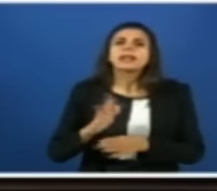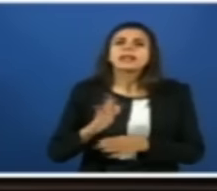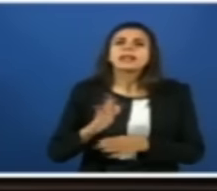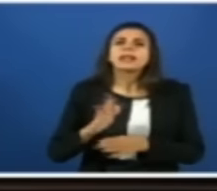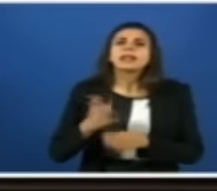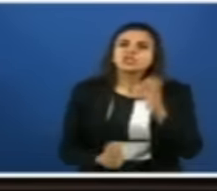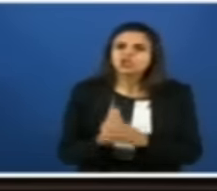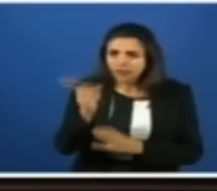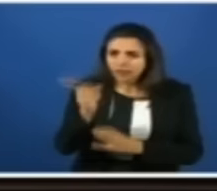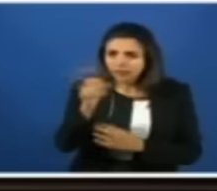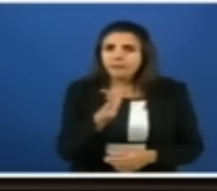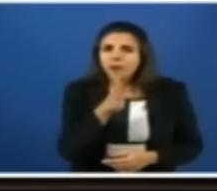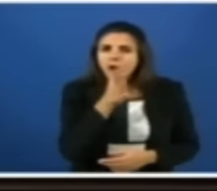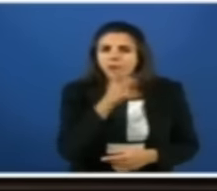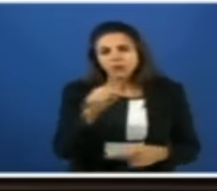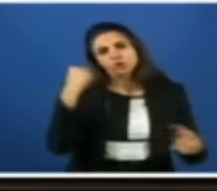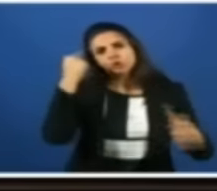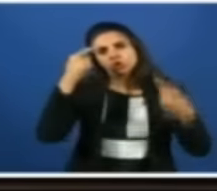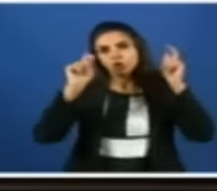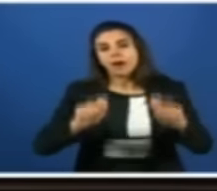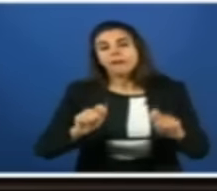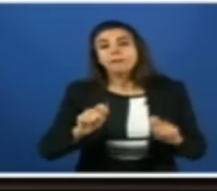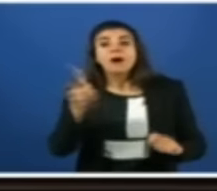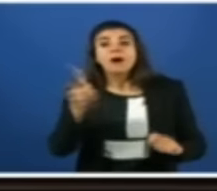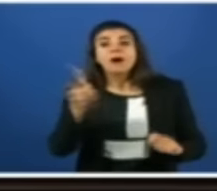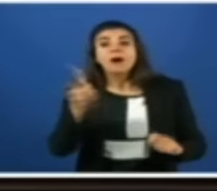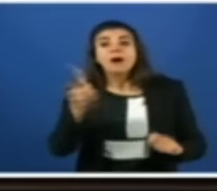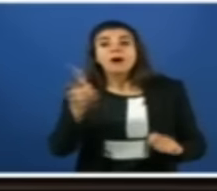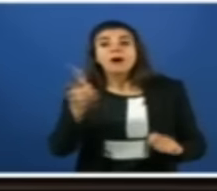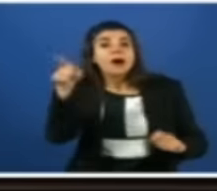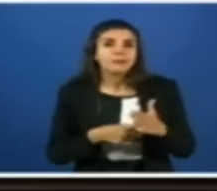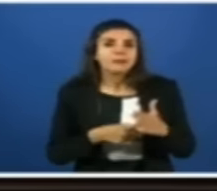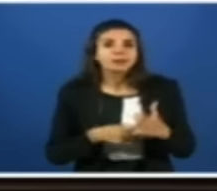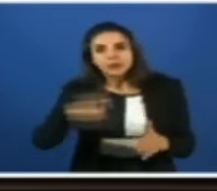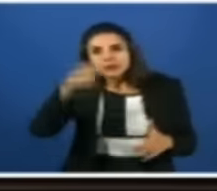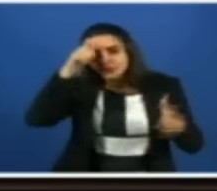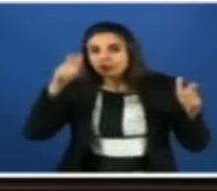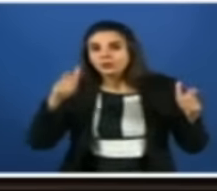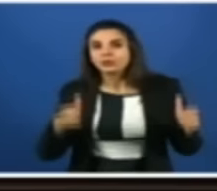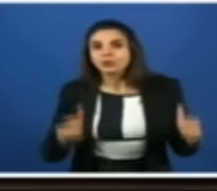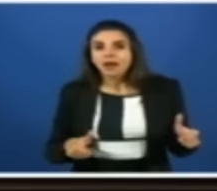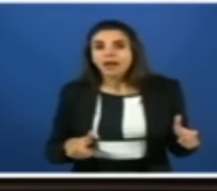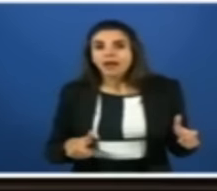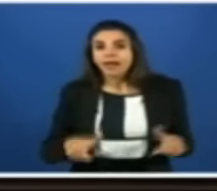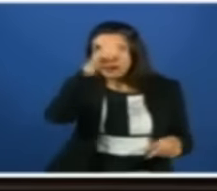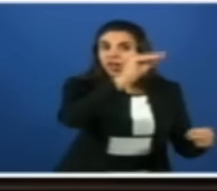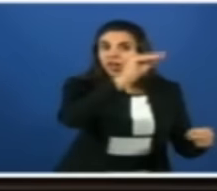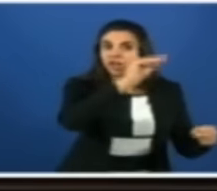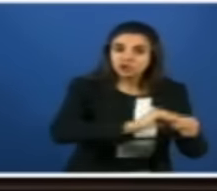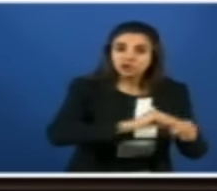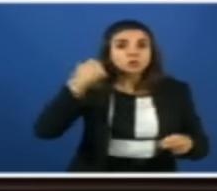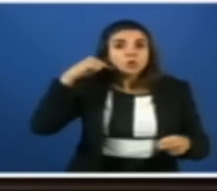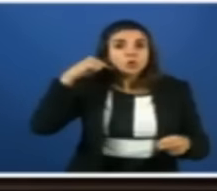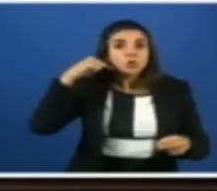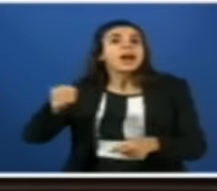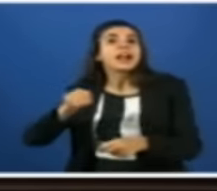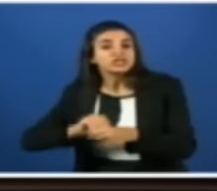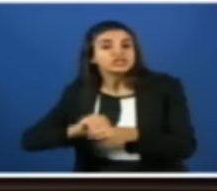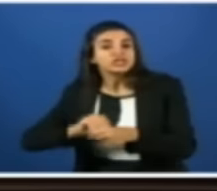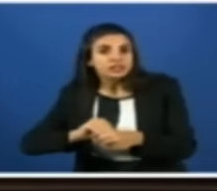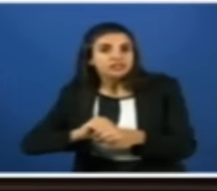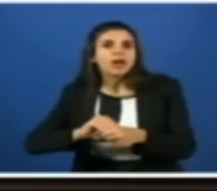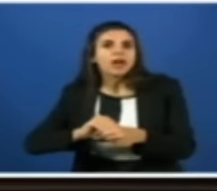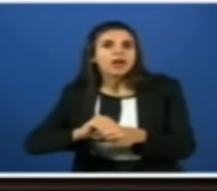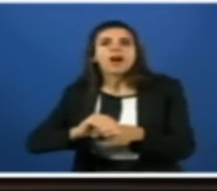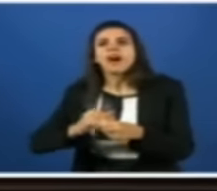kardeşlerim? Düşünün. Amaç Türkiye'yi hem Irak'ta hem Suriye'de bir yandan